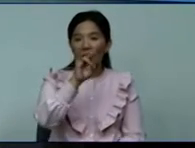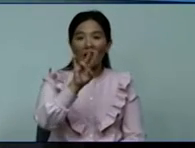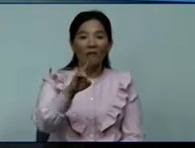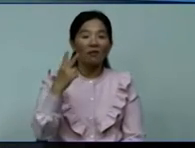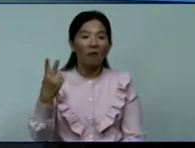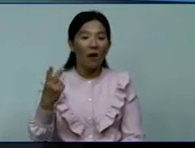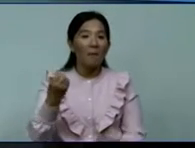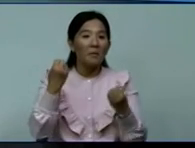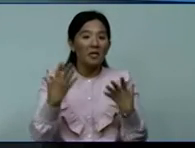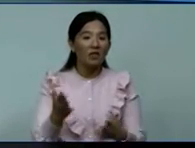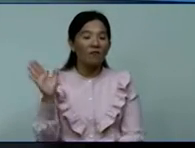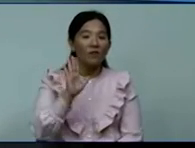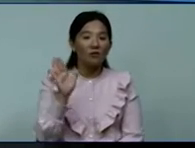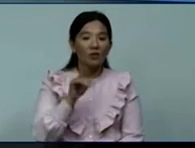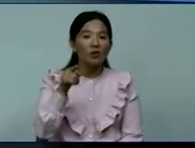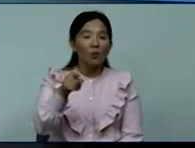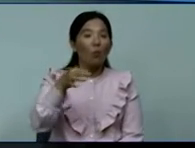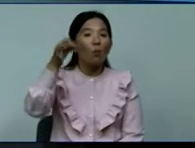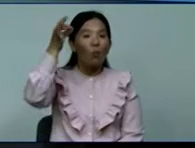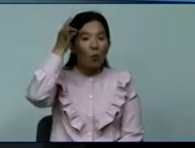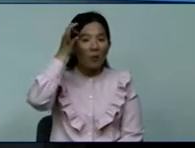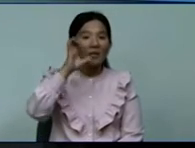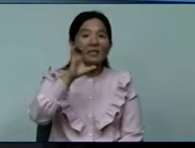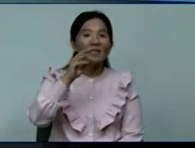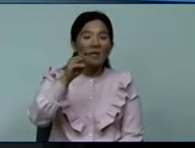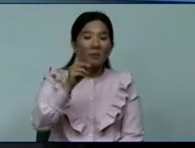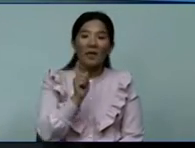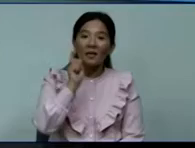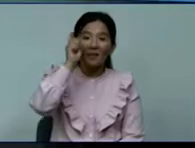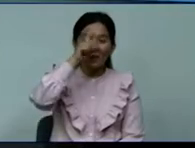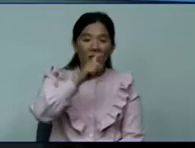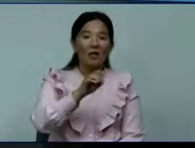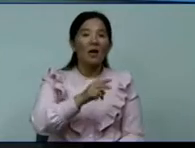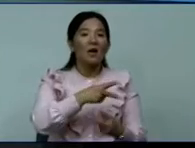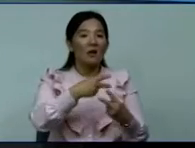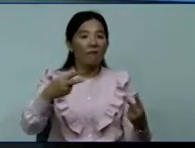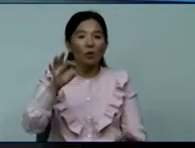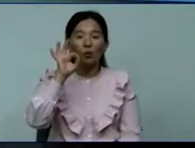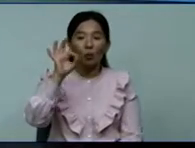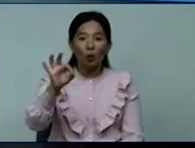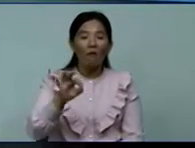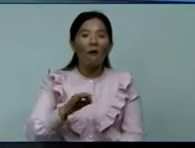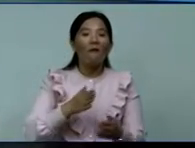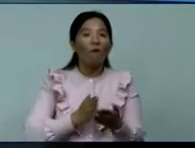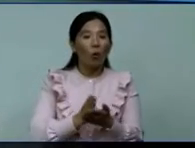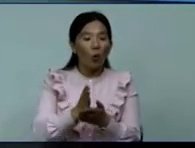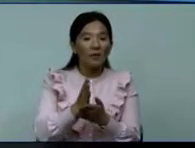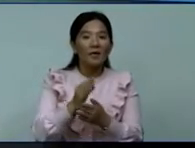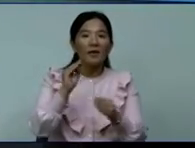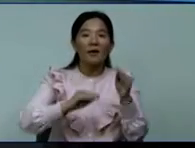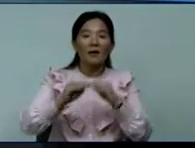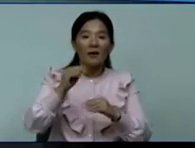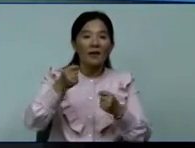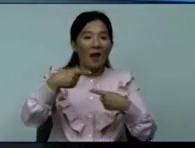А у простых веществ, вы помните, степень окисления равна нулю. В ходе реакции, так как в этом